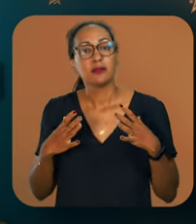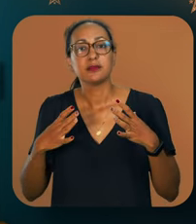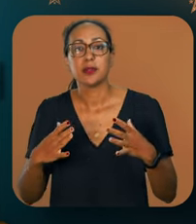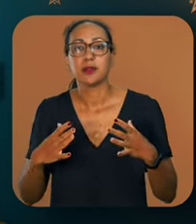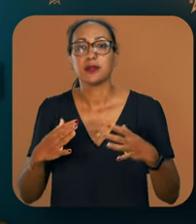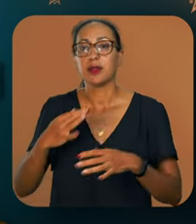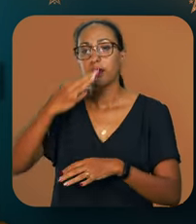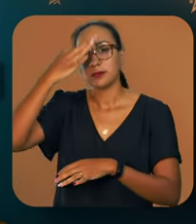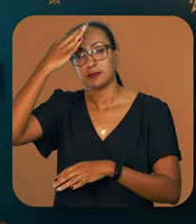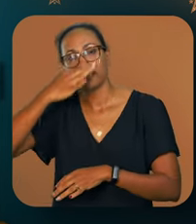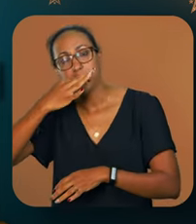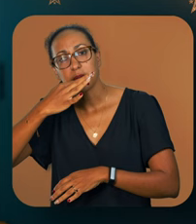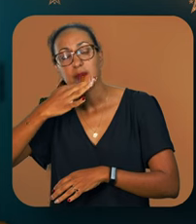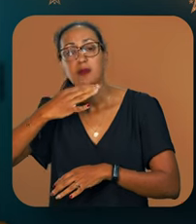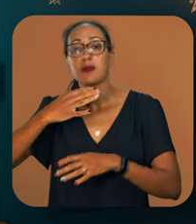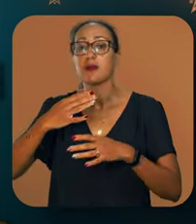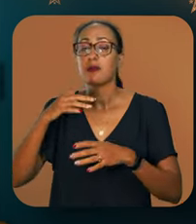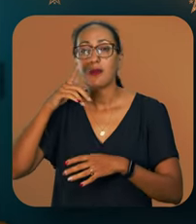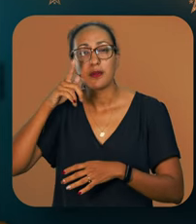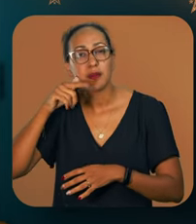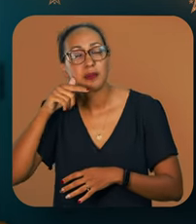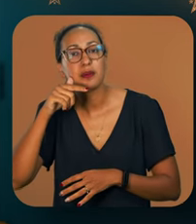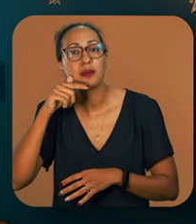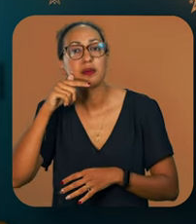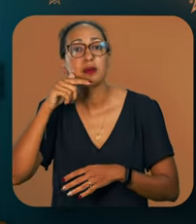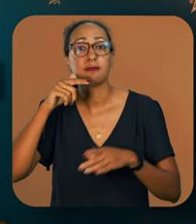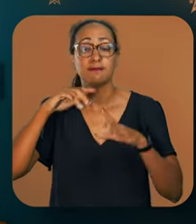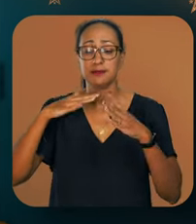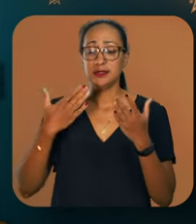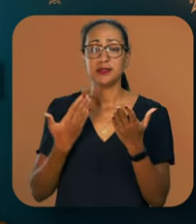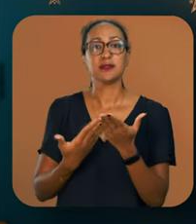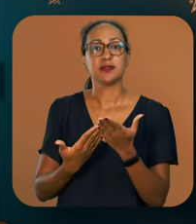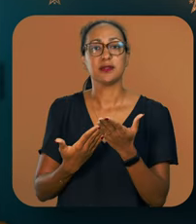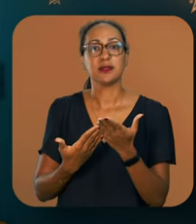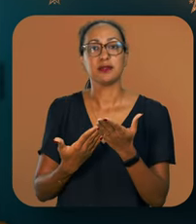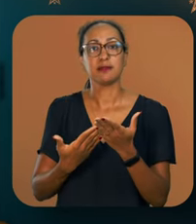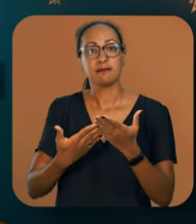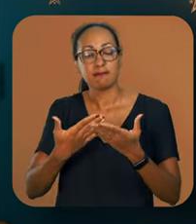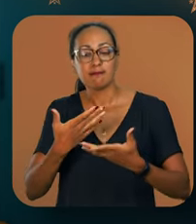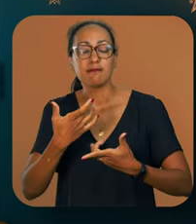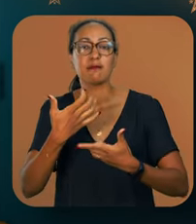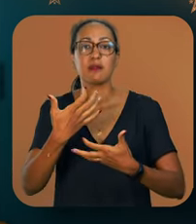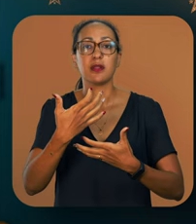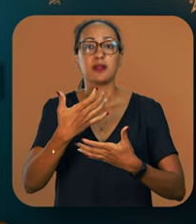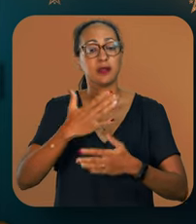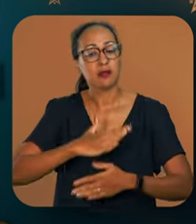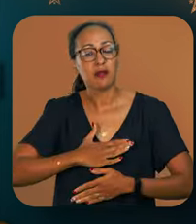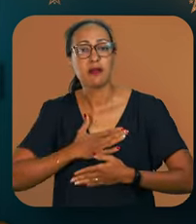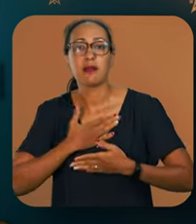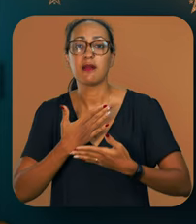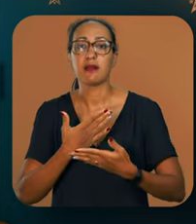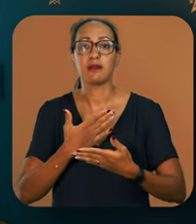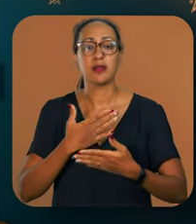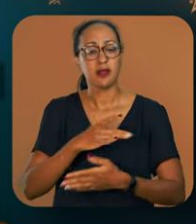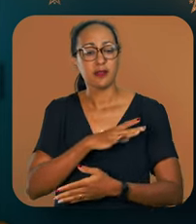votre engagement et votre persévérance ont contribué à façonner la Martinique que nous aimons